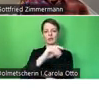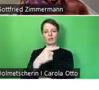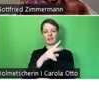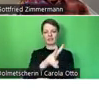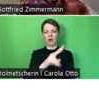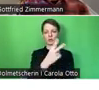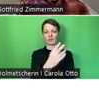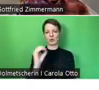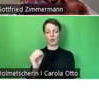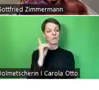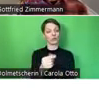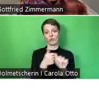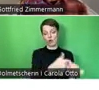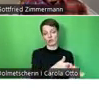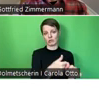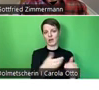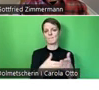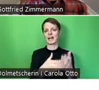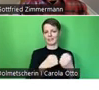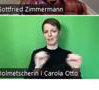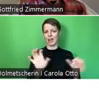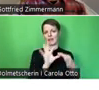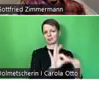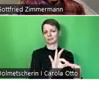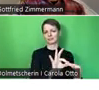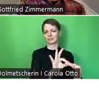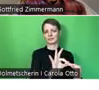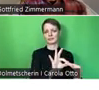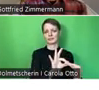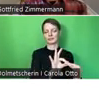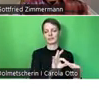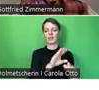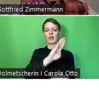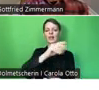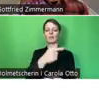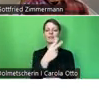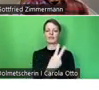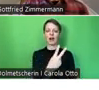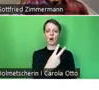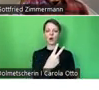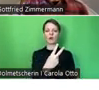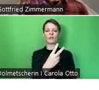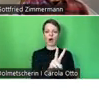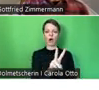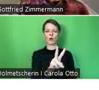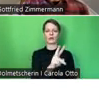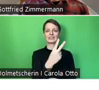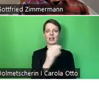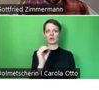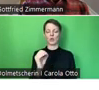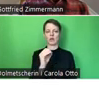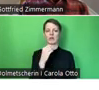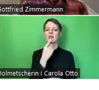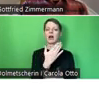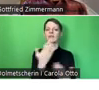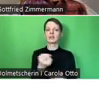halten, was die Barrierefreiheit betrifft. Und in der BitV 2.0 heißt es, dass der entsprechende